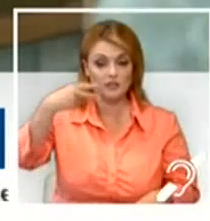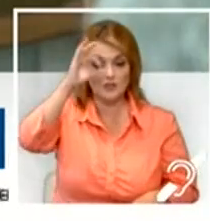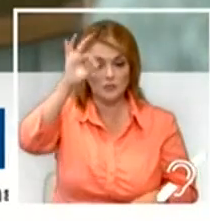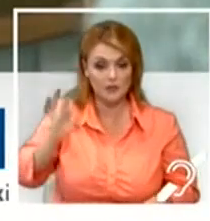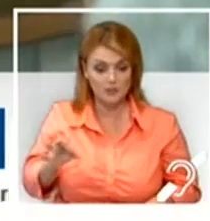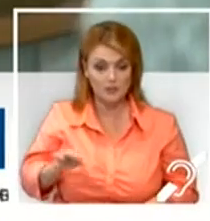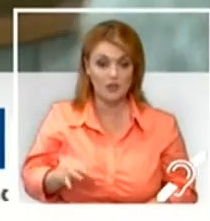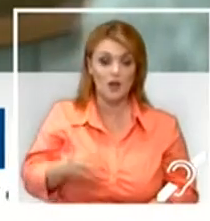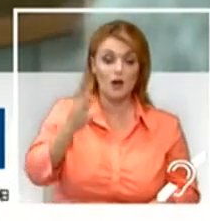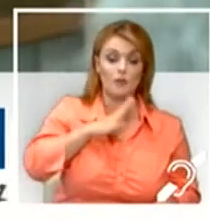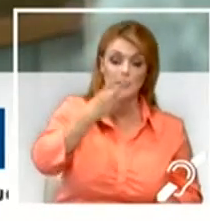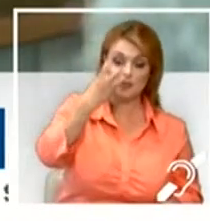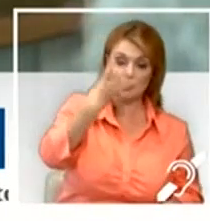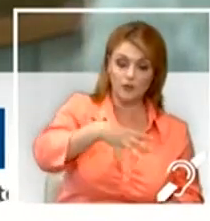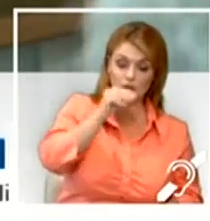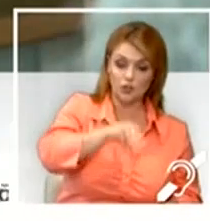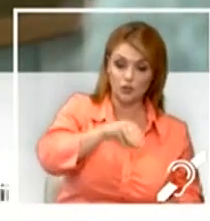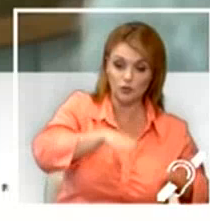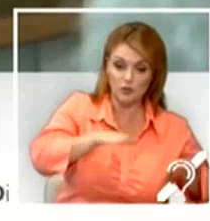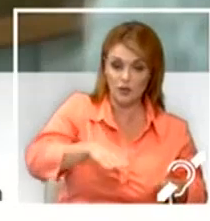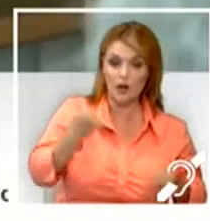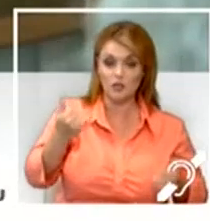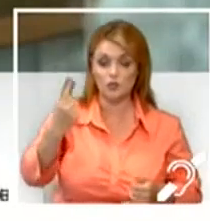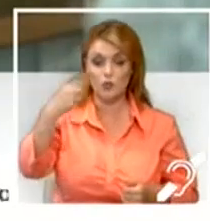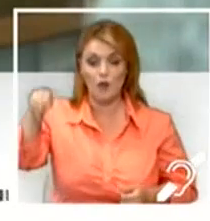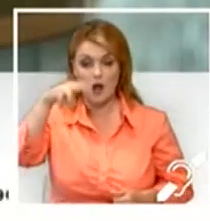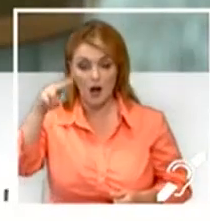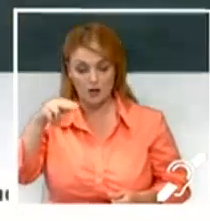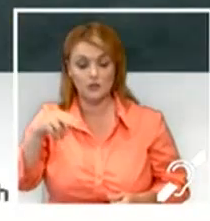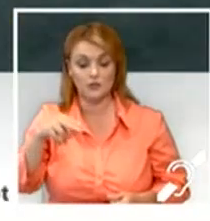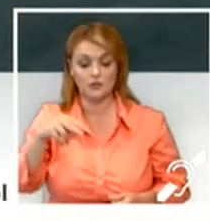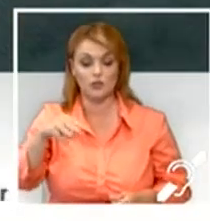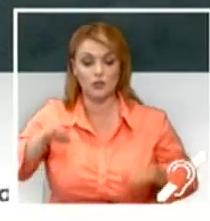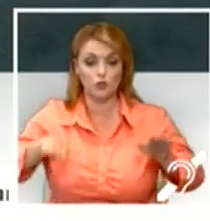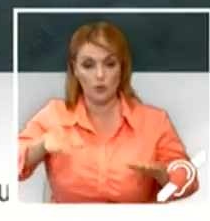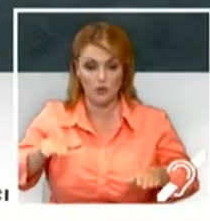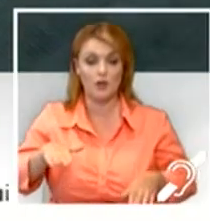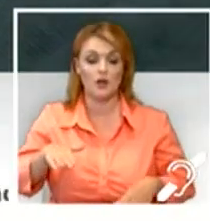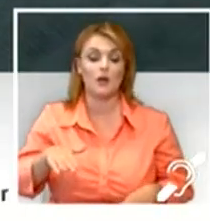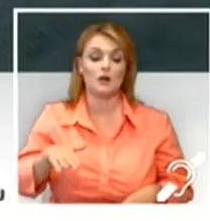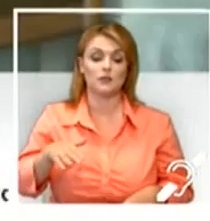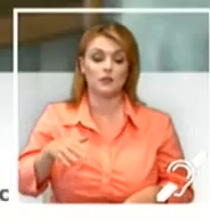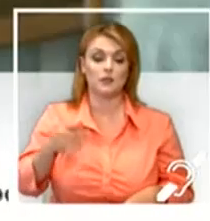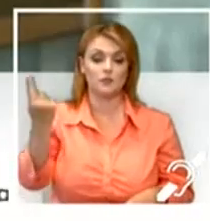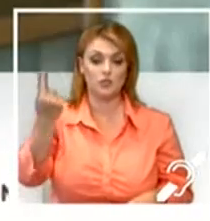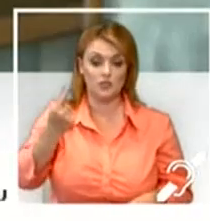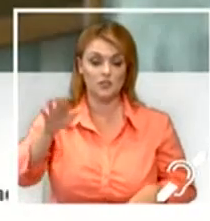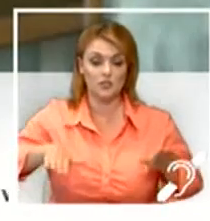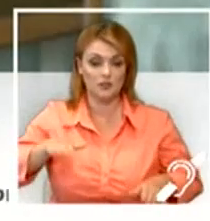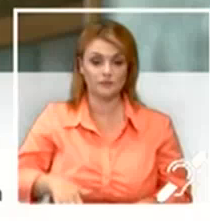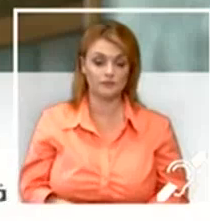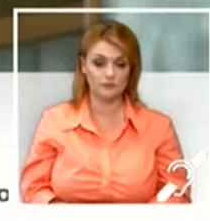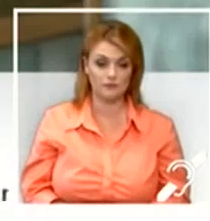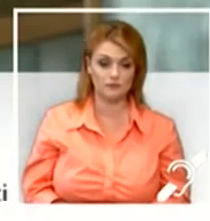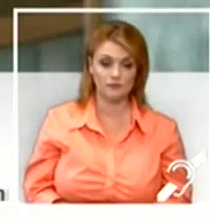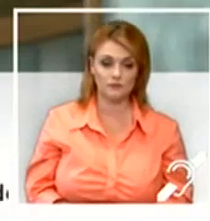la 346 de mii de tone, la 1 miliard 330 de mii de tone de cereale. Valoric, desigur că aceasta este 347%,